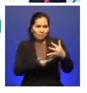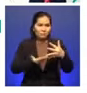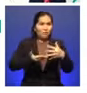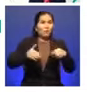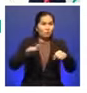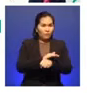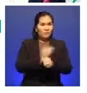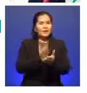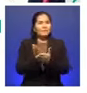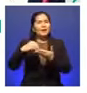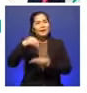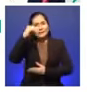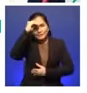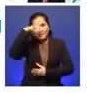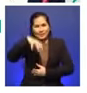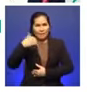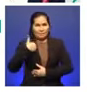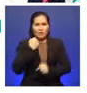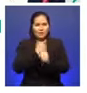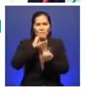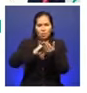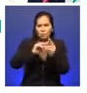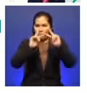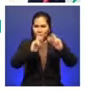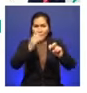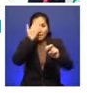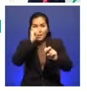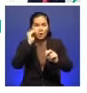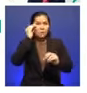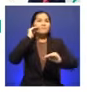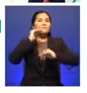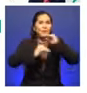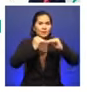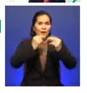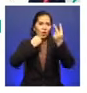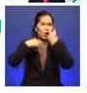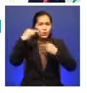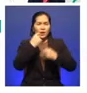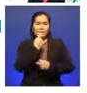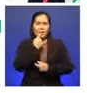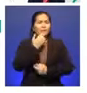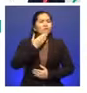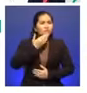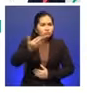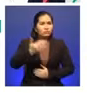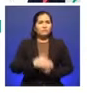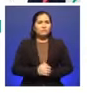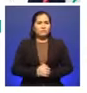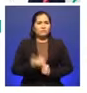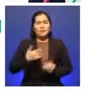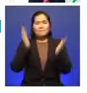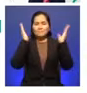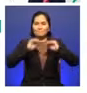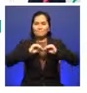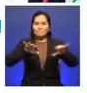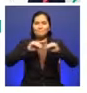าคการศึกษาก็มีการศึกษาวิจัยพัฒนาความรู้ในเรื่องของการดูแลสุขภาพช่องปากอย่างไม่หยุดนิ่งมีการประชาสัม